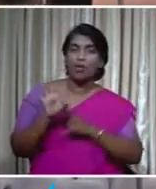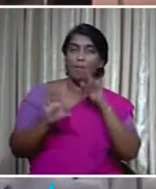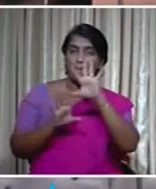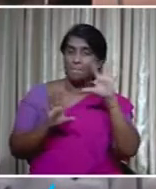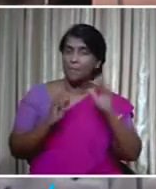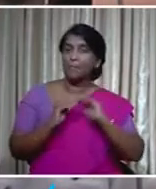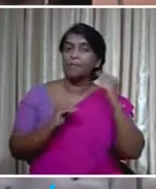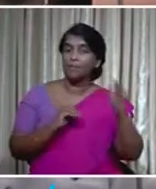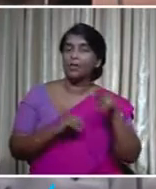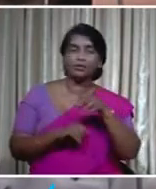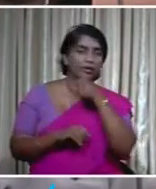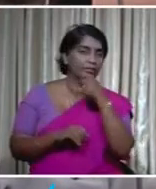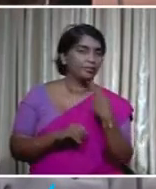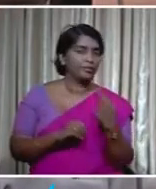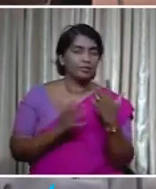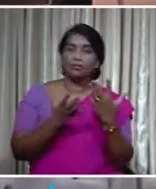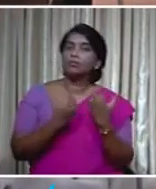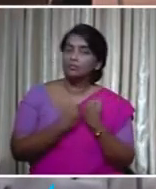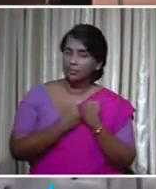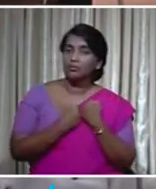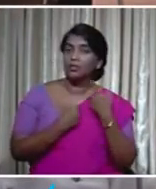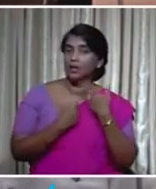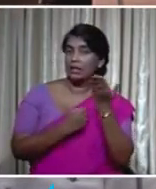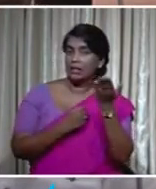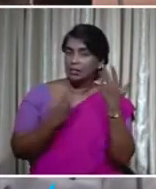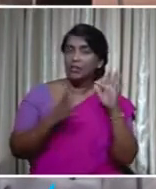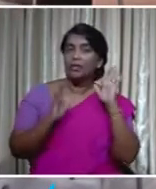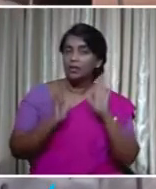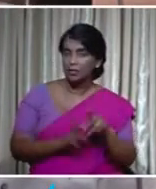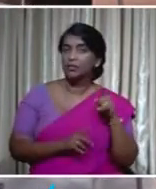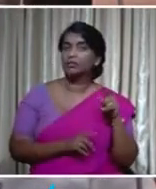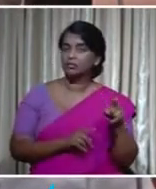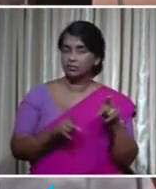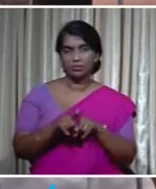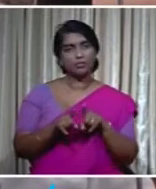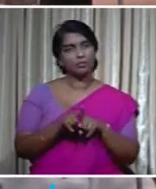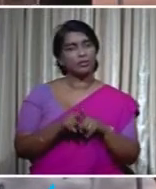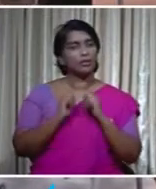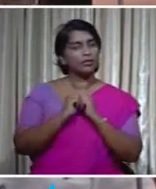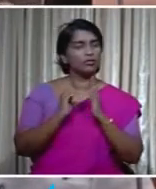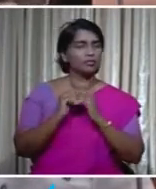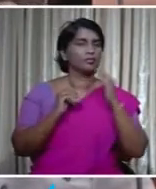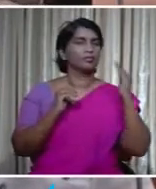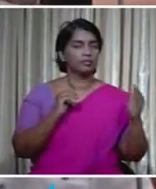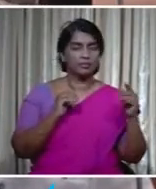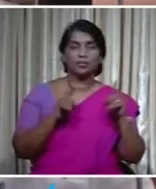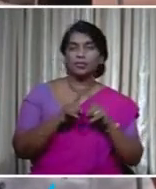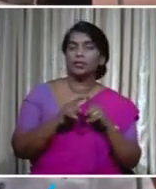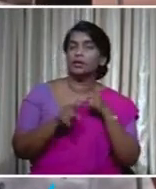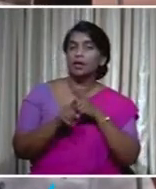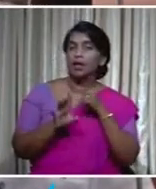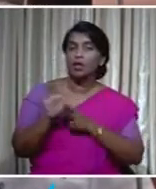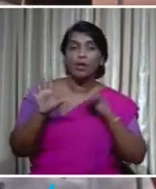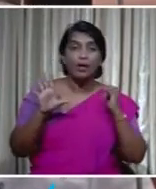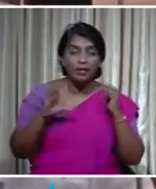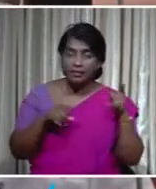விண்ணப்பித்து அவர்கள் 5 வருடங்கள் மேலதிகமாக எக்ஸ்சேஞ்சின் கேட்டு 60 வயசிலே அவர்கள் வீடுகளுக்கு சென்றிருக்கிறார்கள். ஆனால்